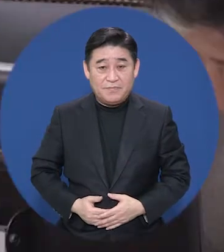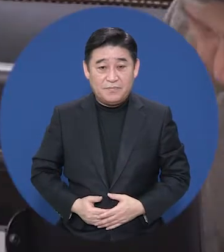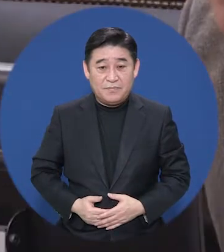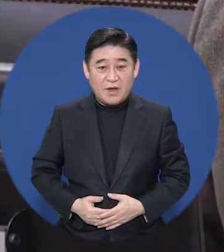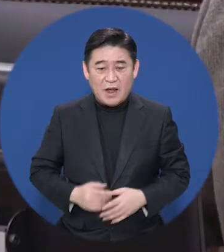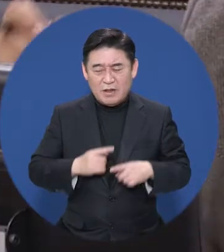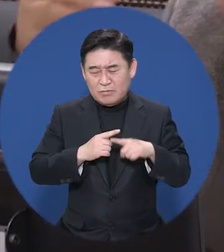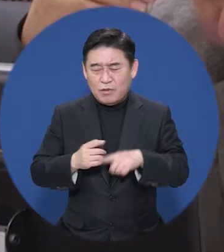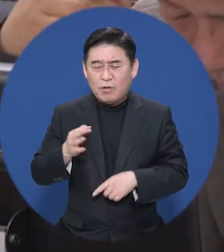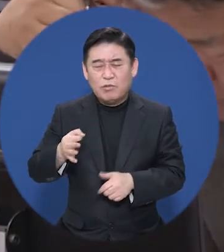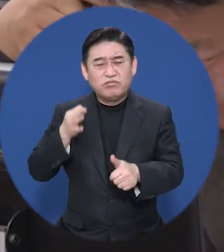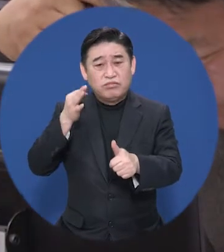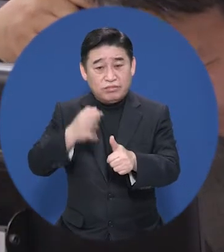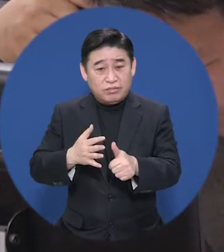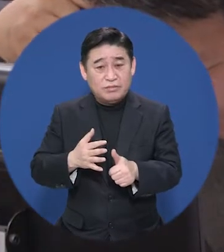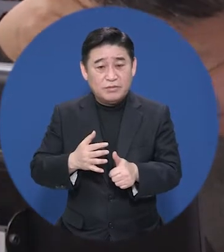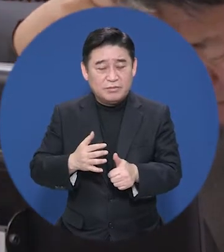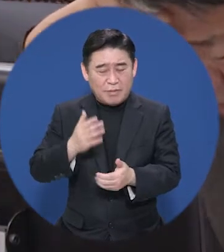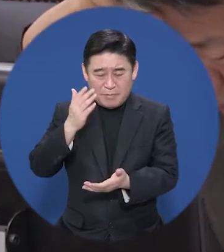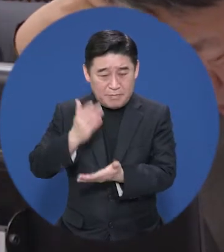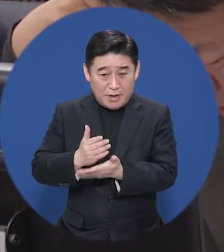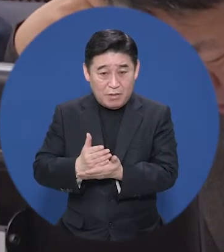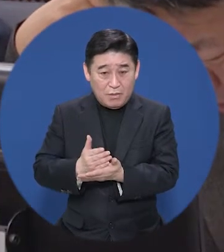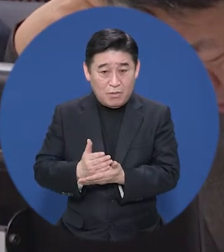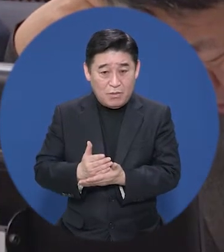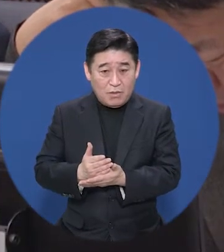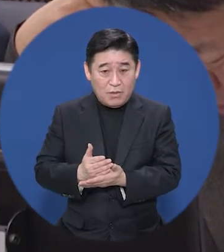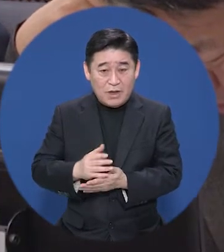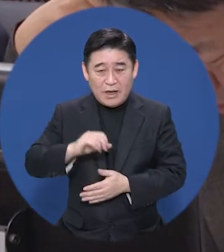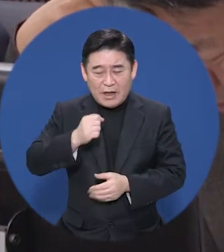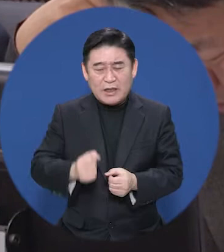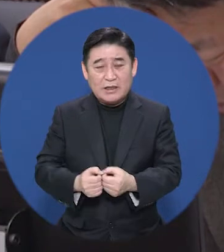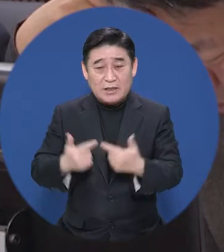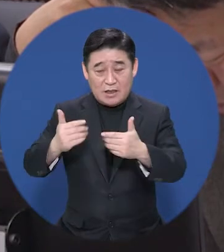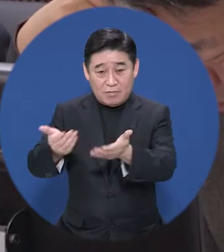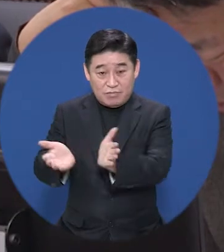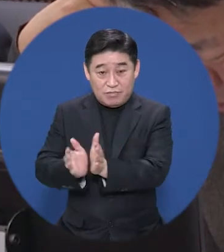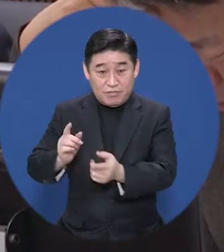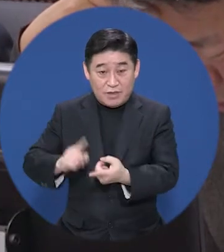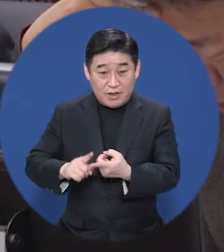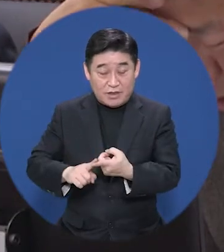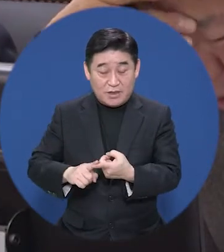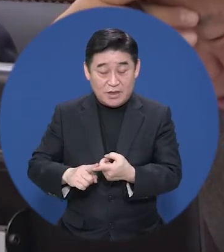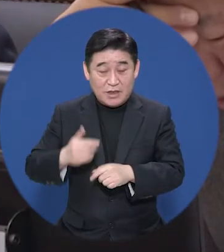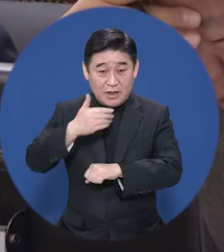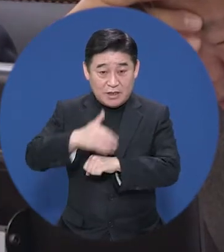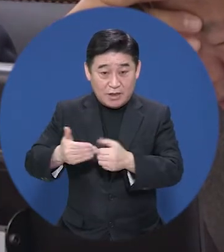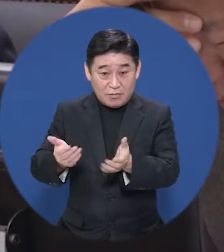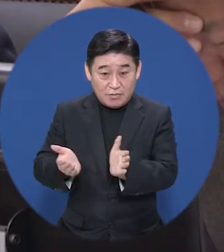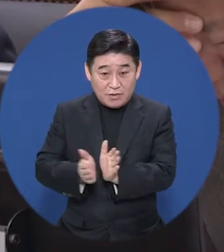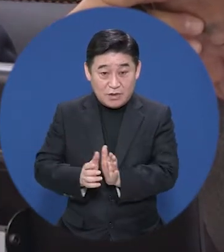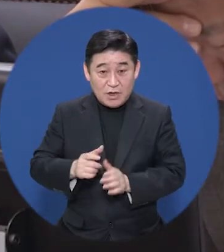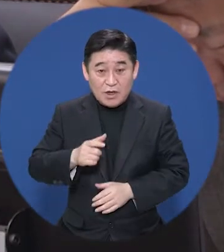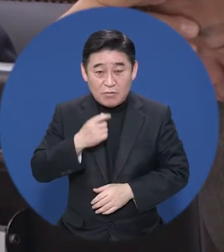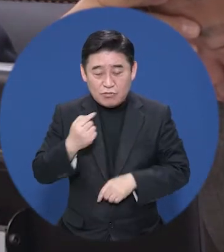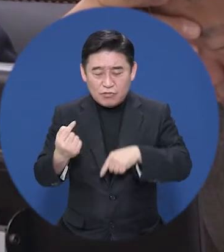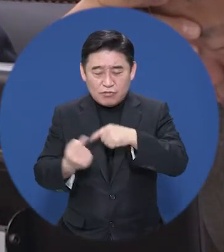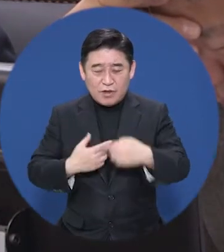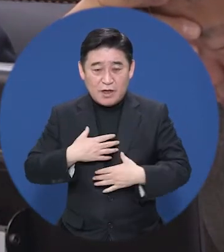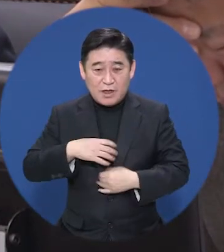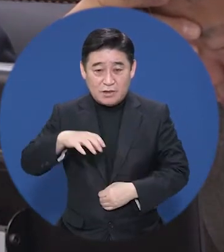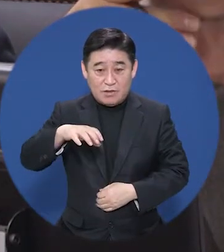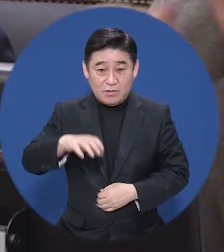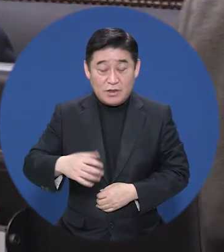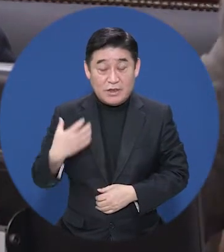무조건 돈 내려주시는 데만 하지 마시고요. 그 예산 증액되는 부분에 대해서는 그 일단 계획부서 아니니까 여기 이쪽